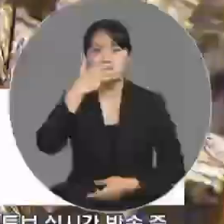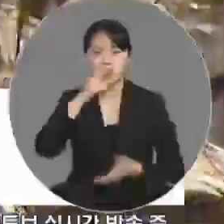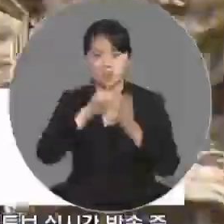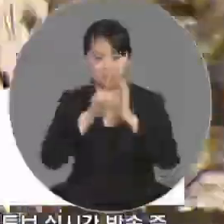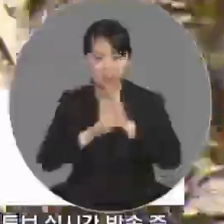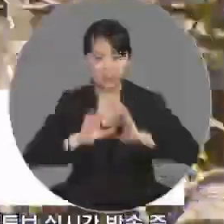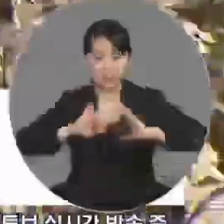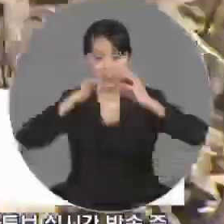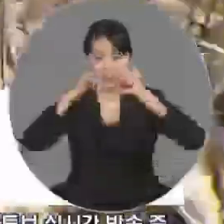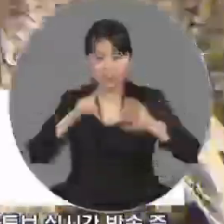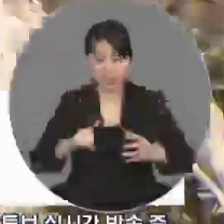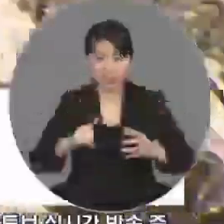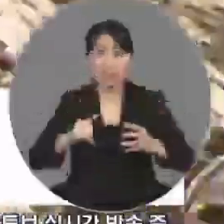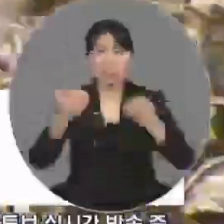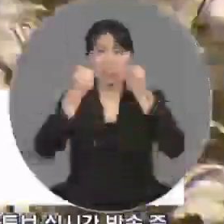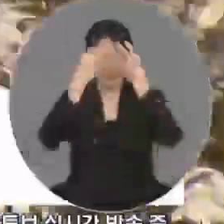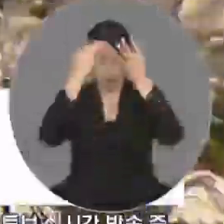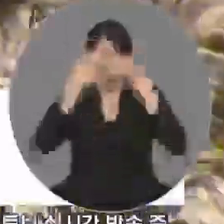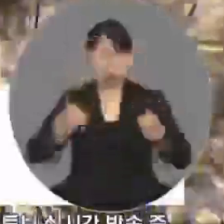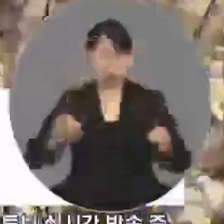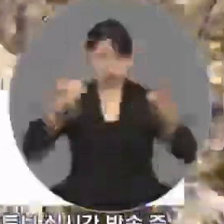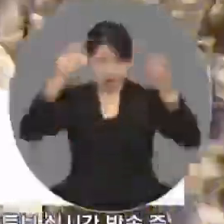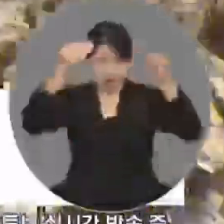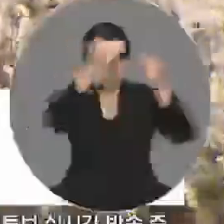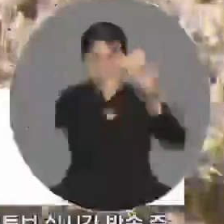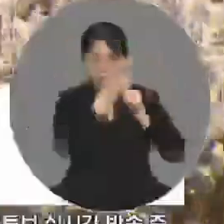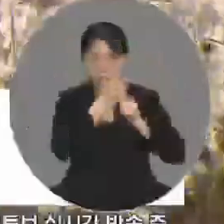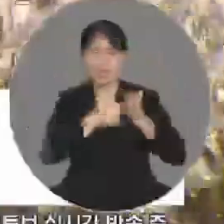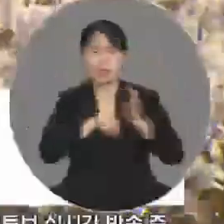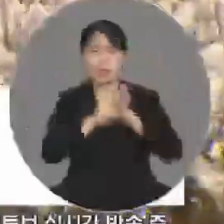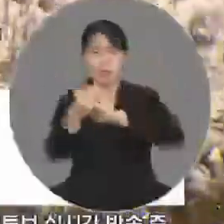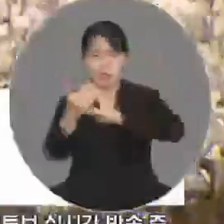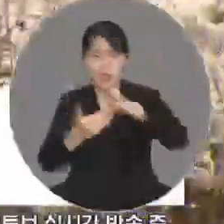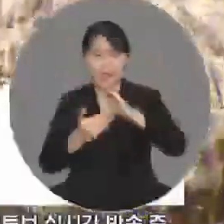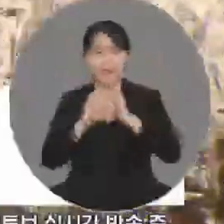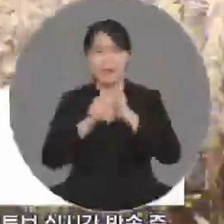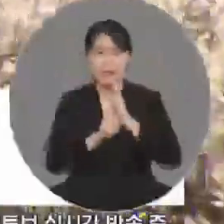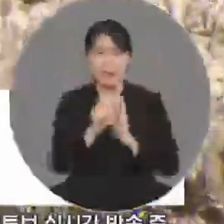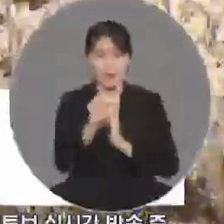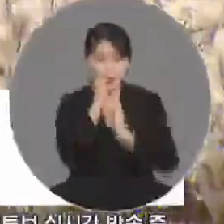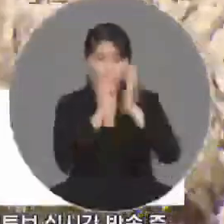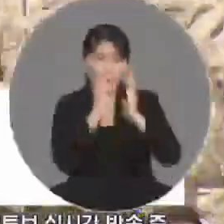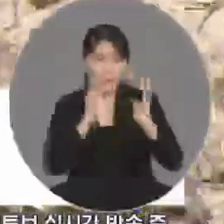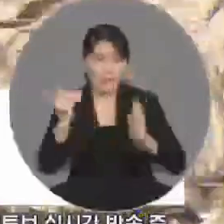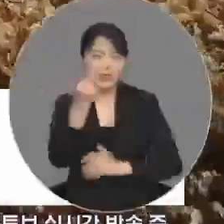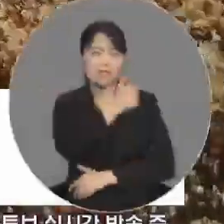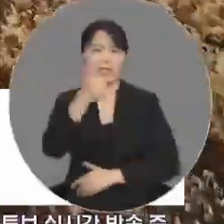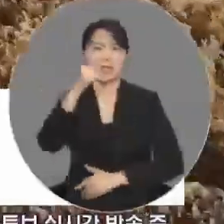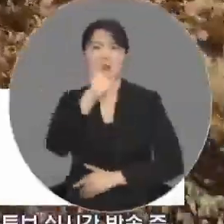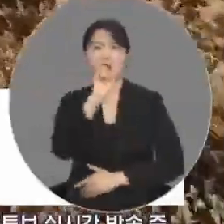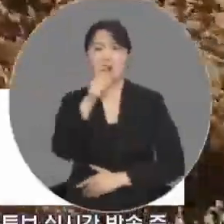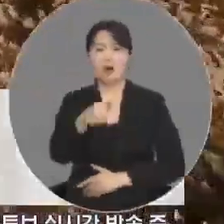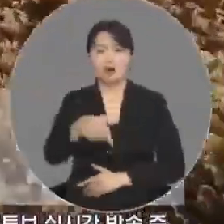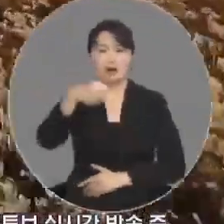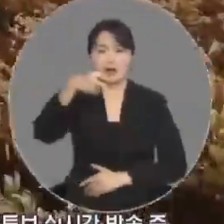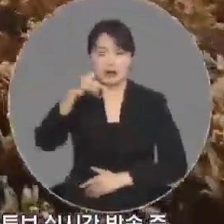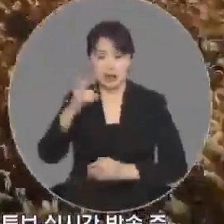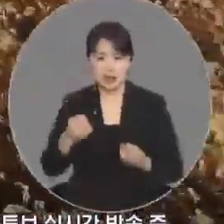개최를 앞두고 번영교와 명천교 사이 3만 평 규모의 유휴 녹지도 국내 최대 억새 정원으로 변신하고